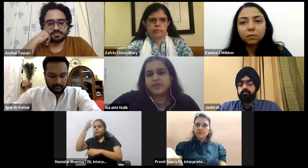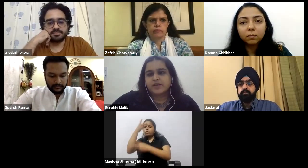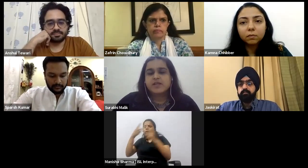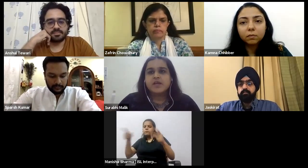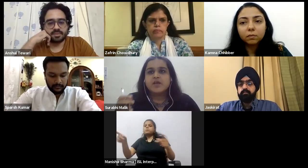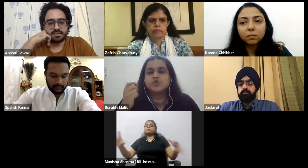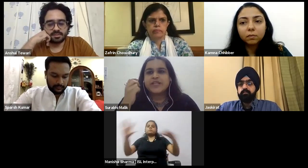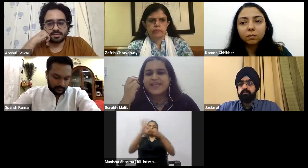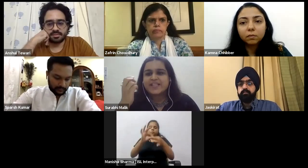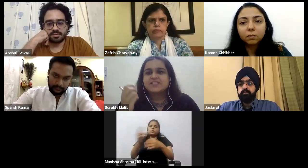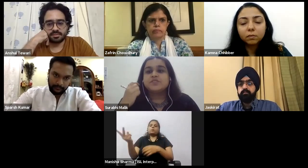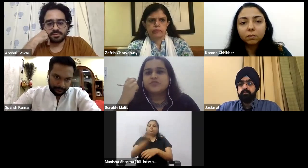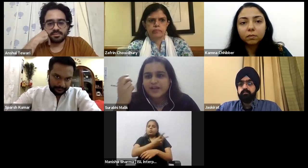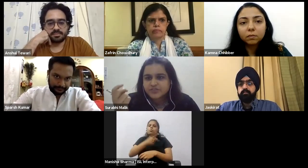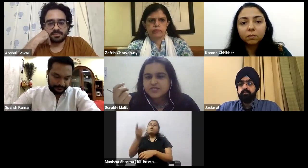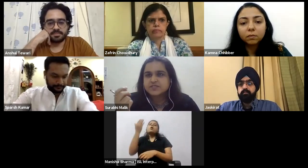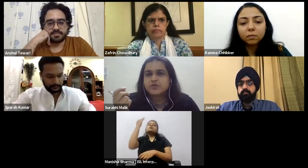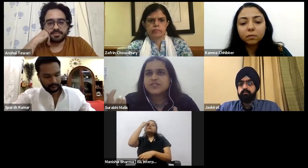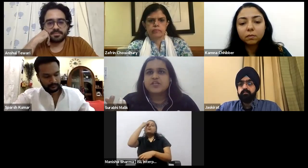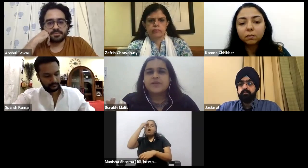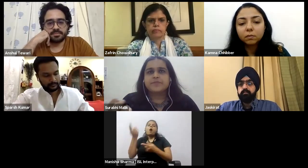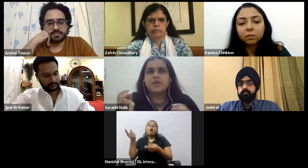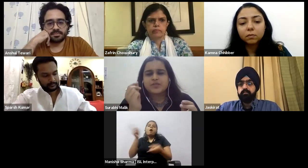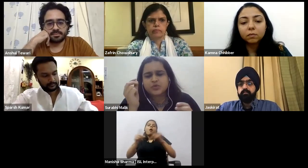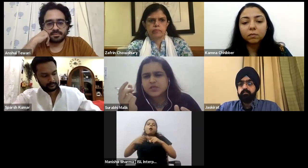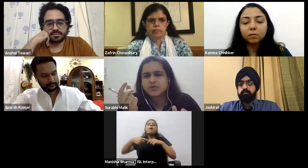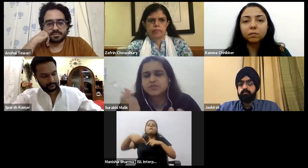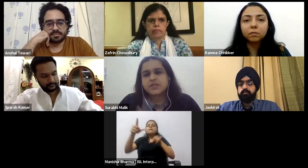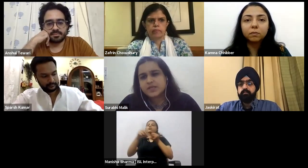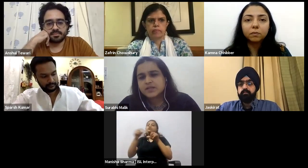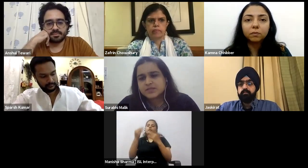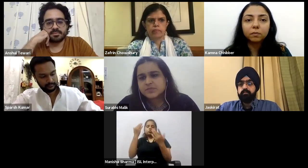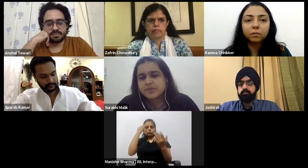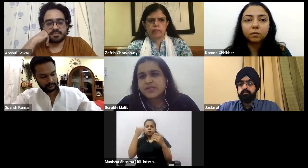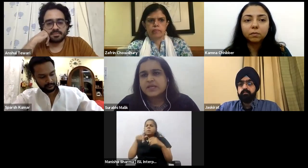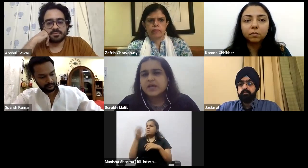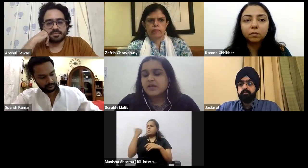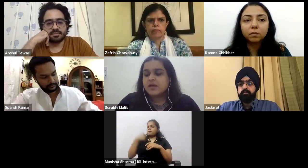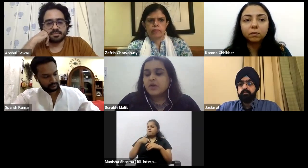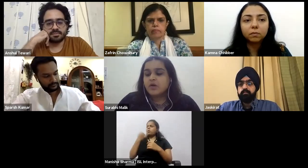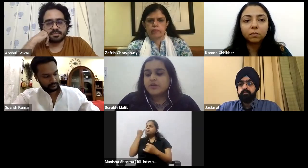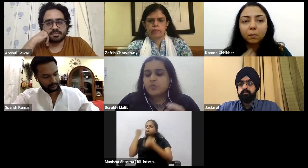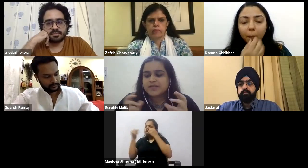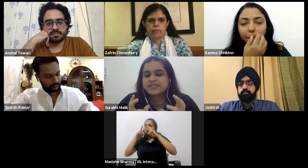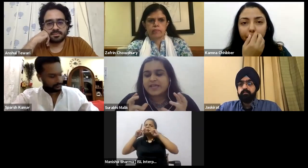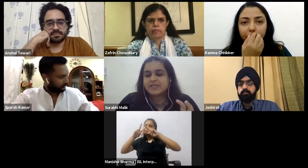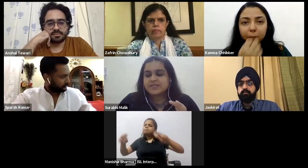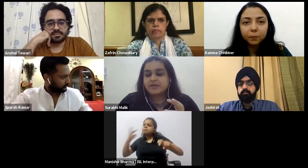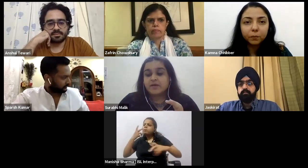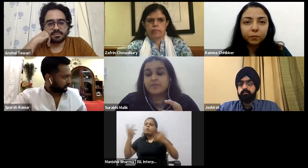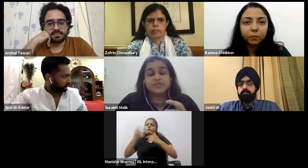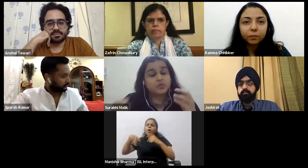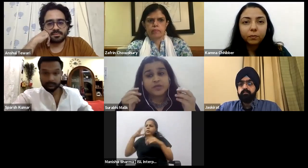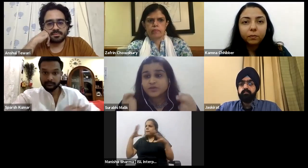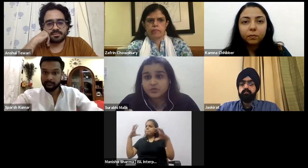audience directly. So they get some strategies, essentially, हमने एक छोटा सा user study किया था, जिसमें हमने ये देखा, what is lacking is